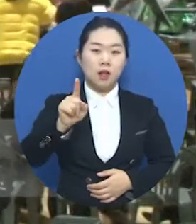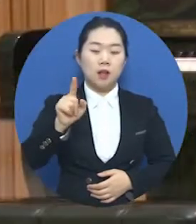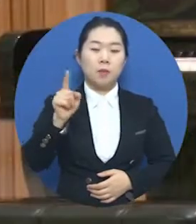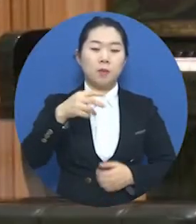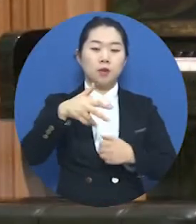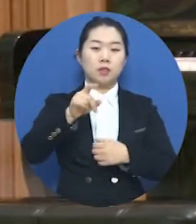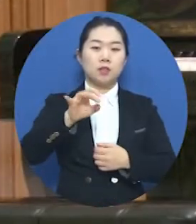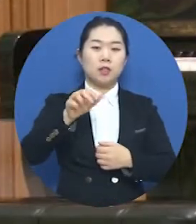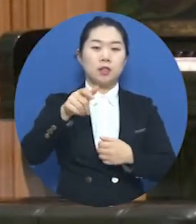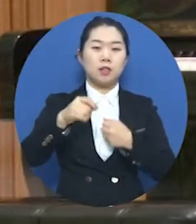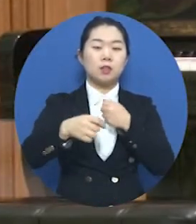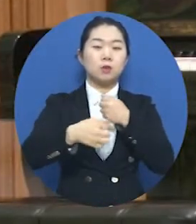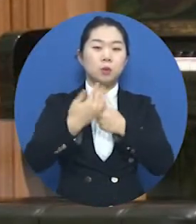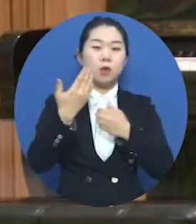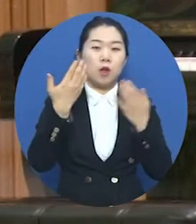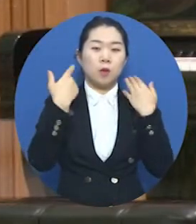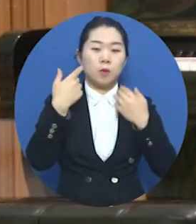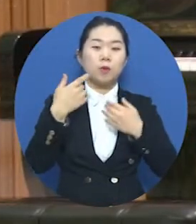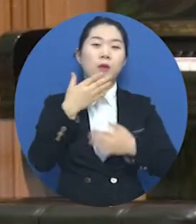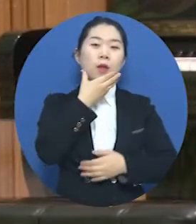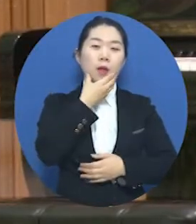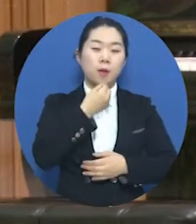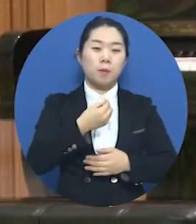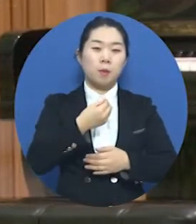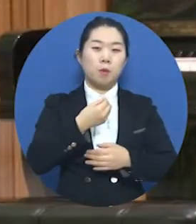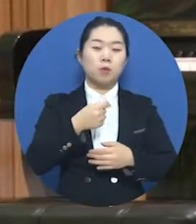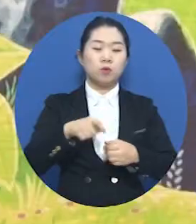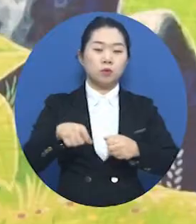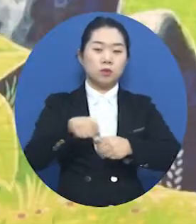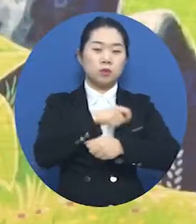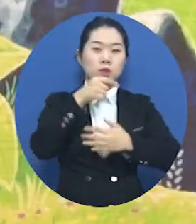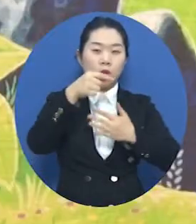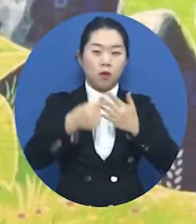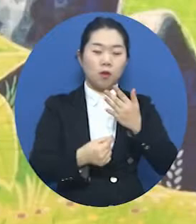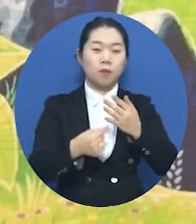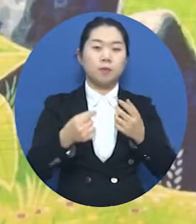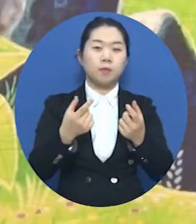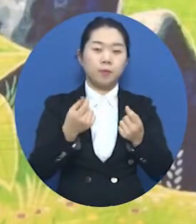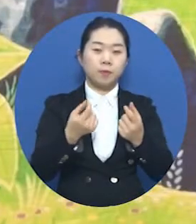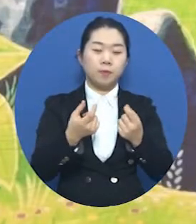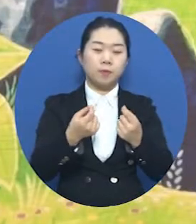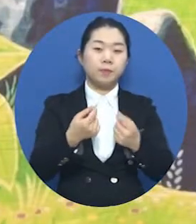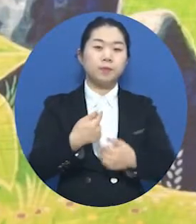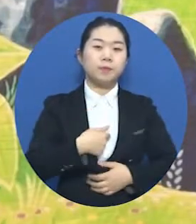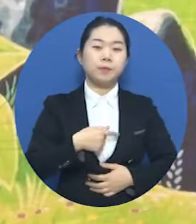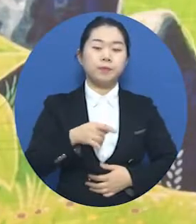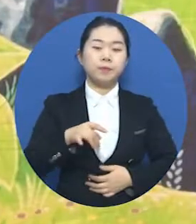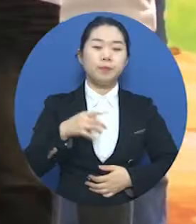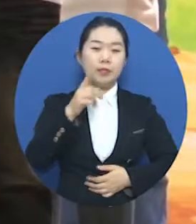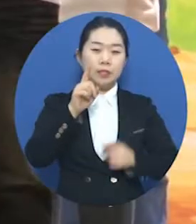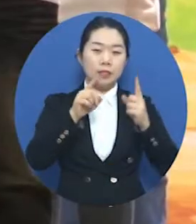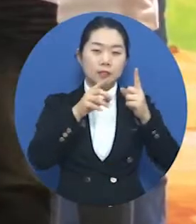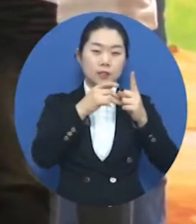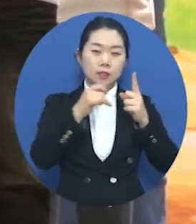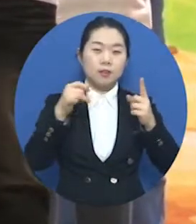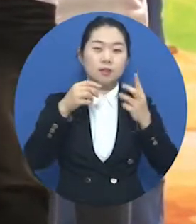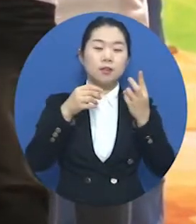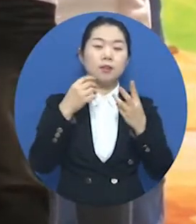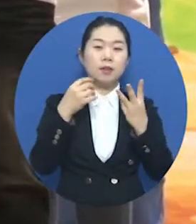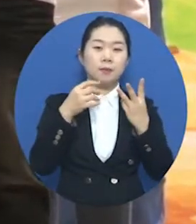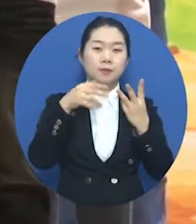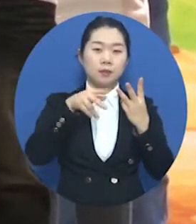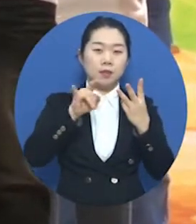연주는 장기초의 행복배움터 특성화 사업인 1인 3색 감성형 인재육성 융합